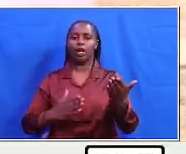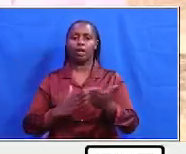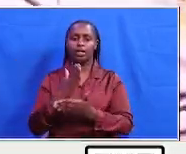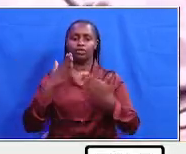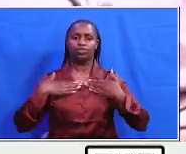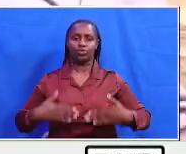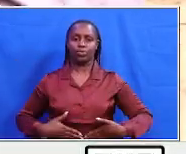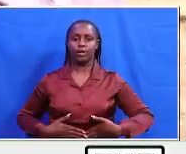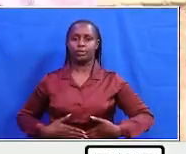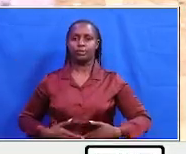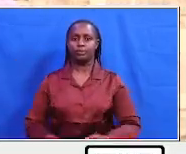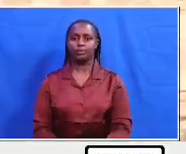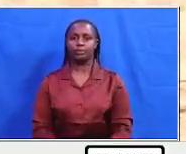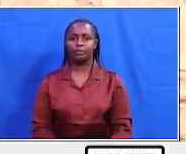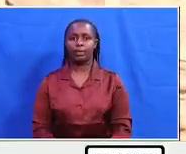binadamu.